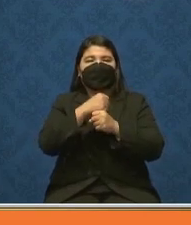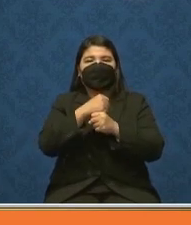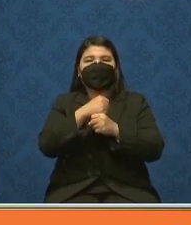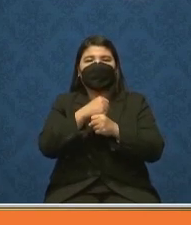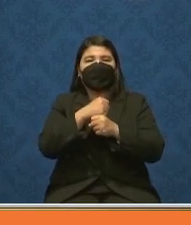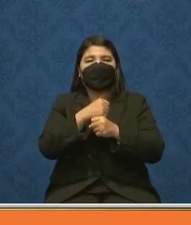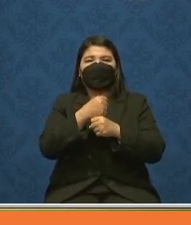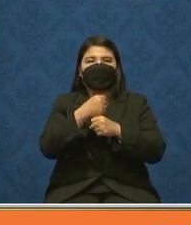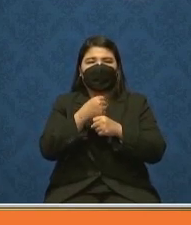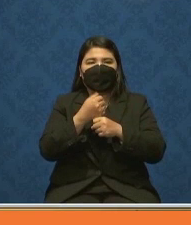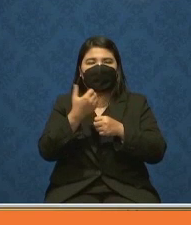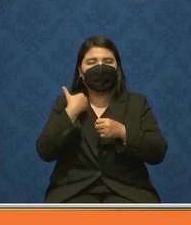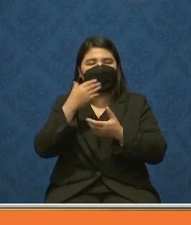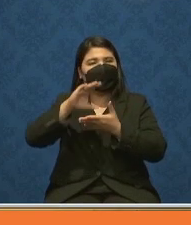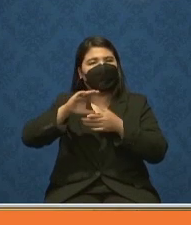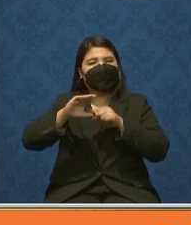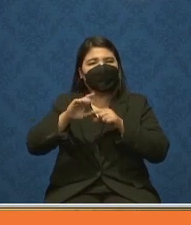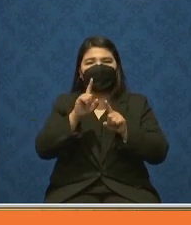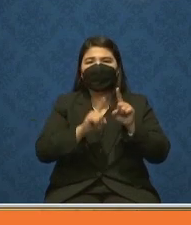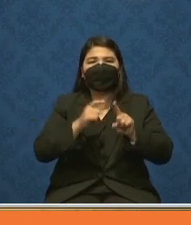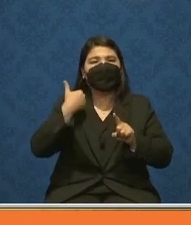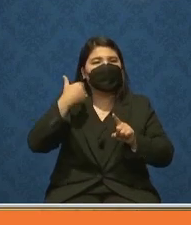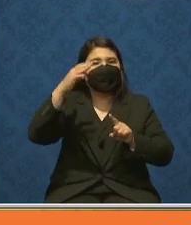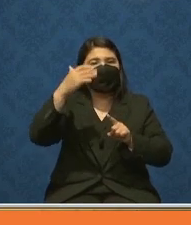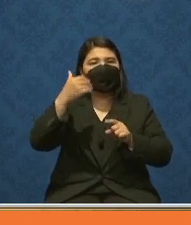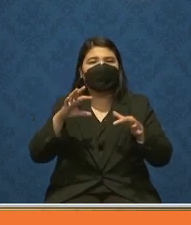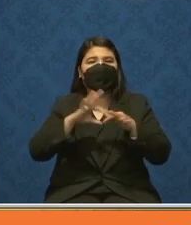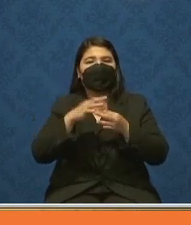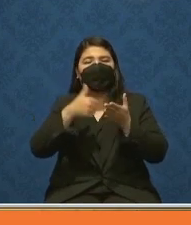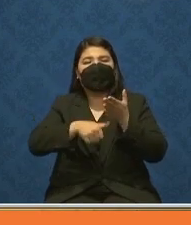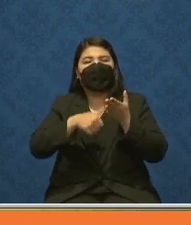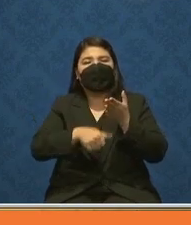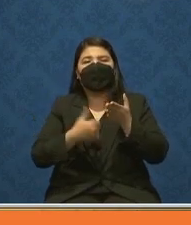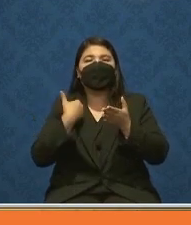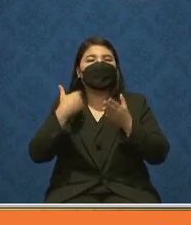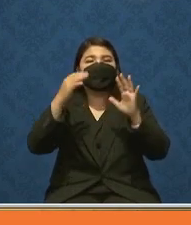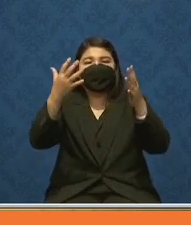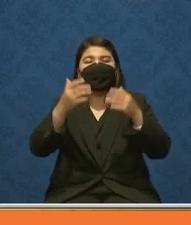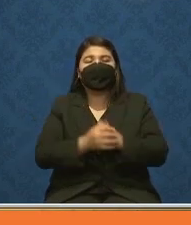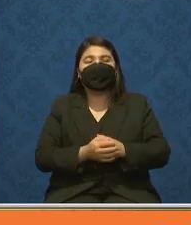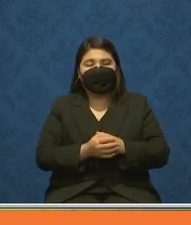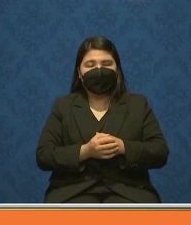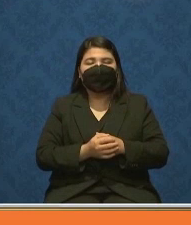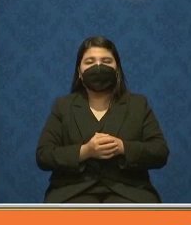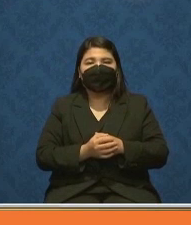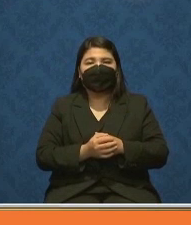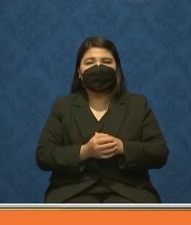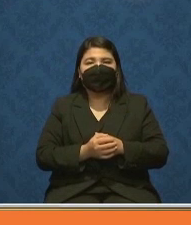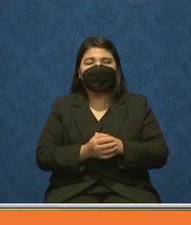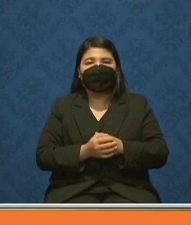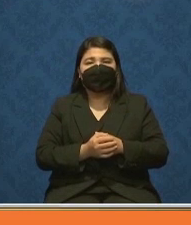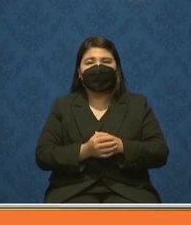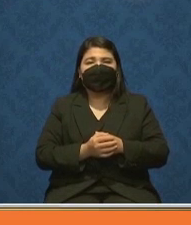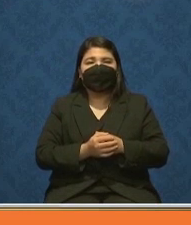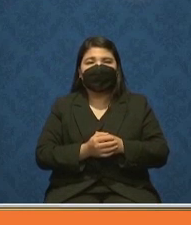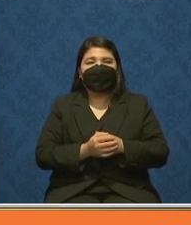าณก็ยังไม่มีตัวชี้วัดในเรื่องของความคุ้มค่าของภาษีประชาชนเลยแม้แต่ตัวชี้วัดเดียวครับซึ่งโดยรวมๆเนี่ย